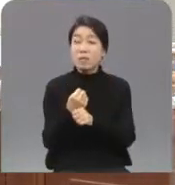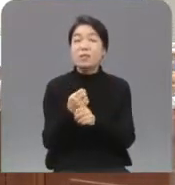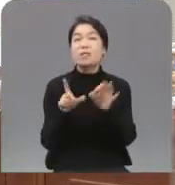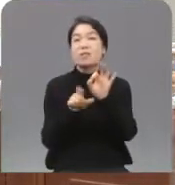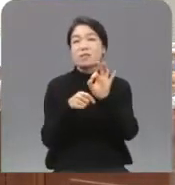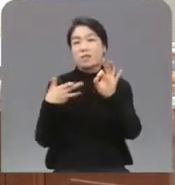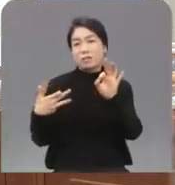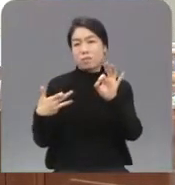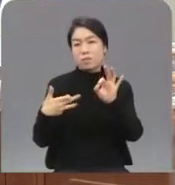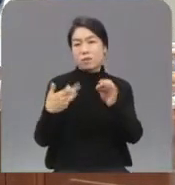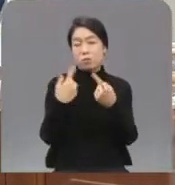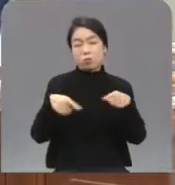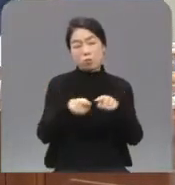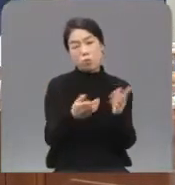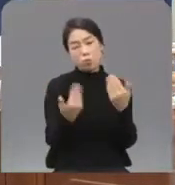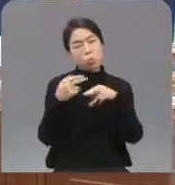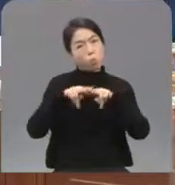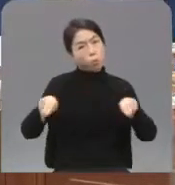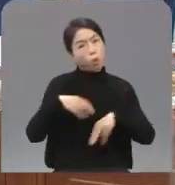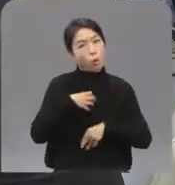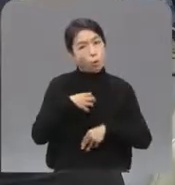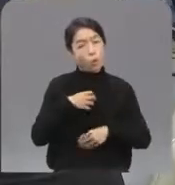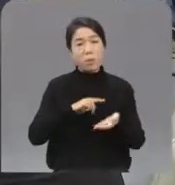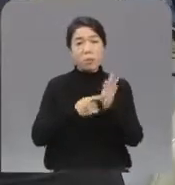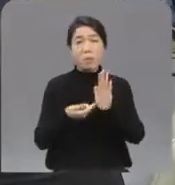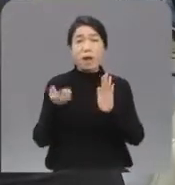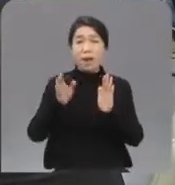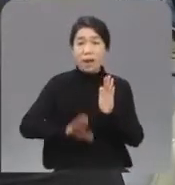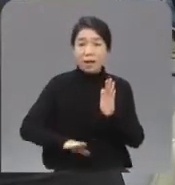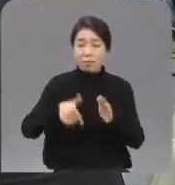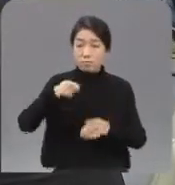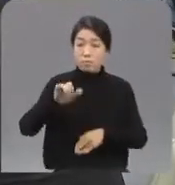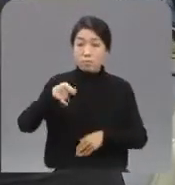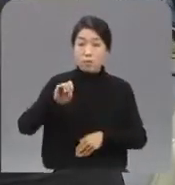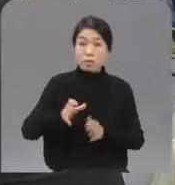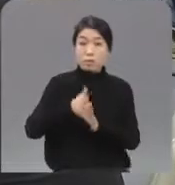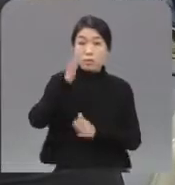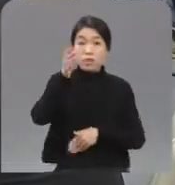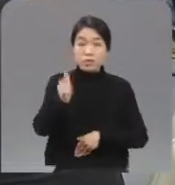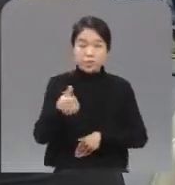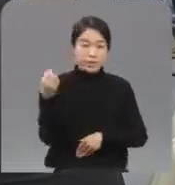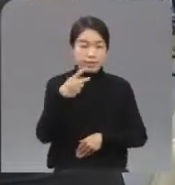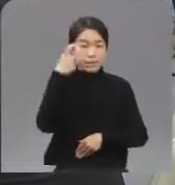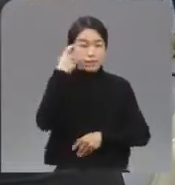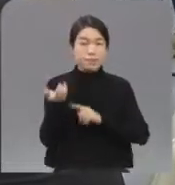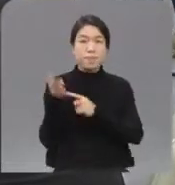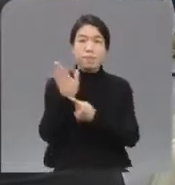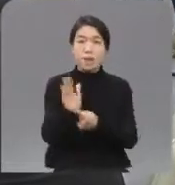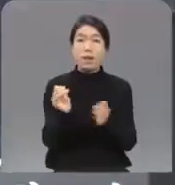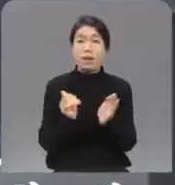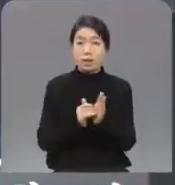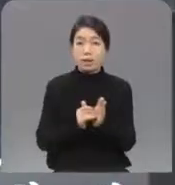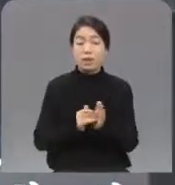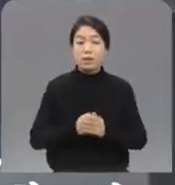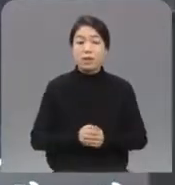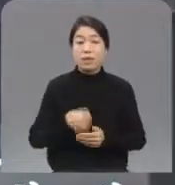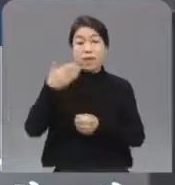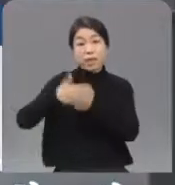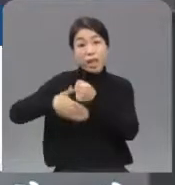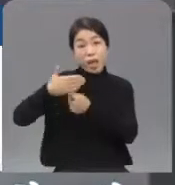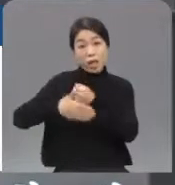공동유치가 무산되는 것 아니냐는 우려가 나왔지만 강기정 광주시장이 다시 의지를 표명했습니다